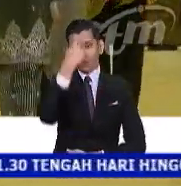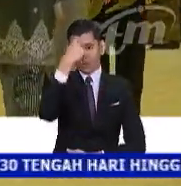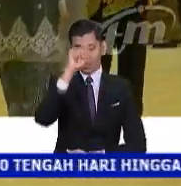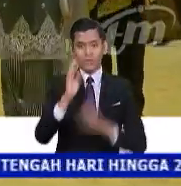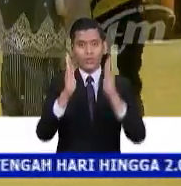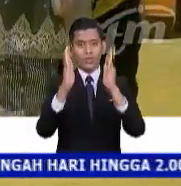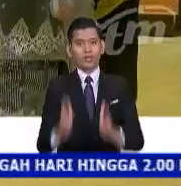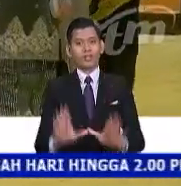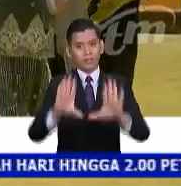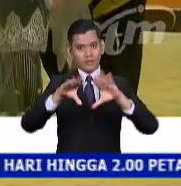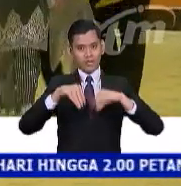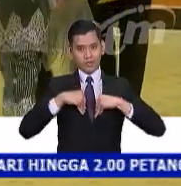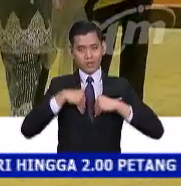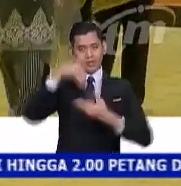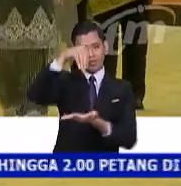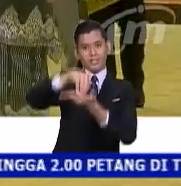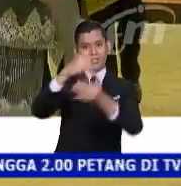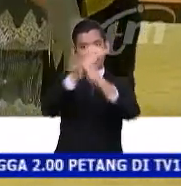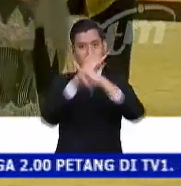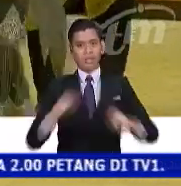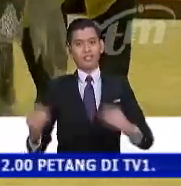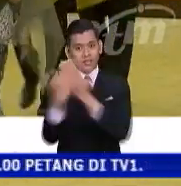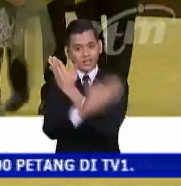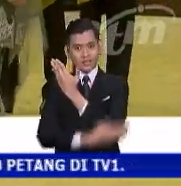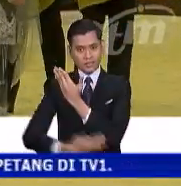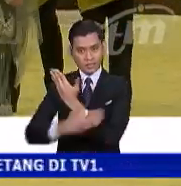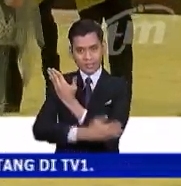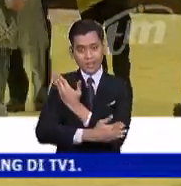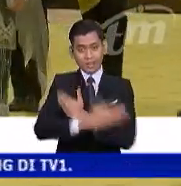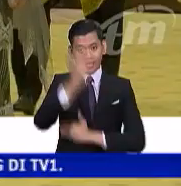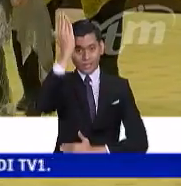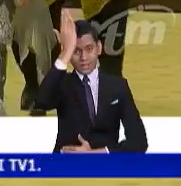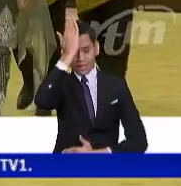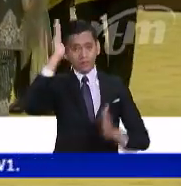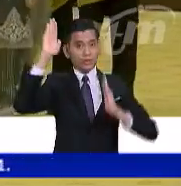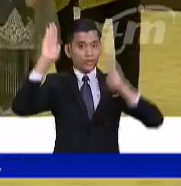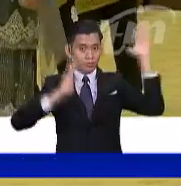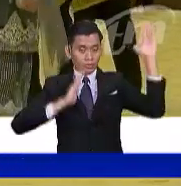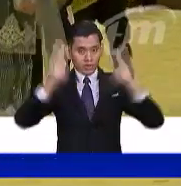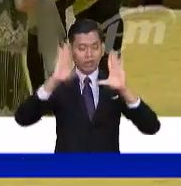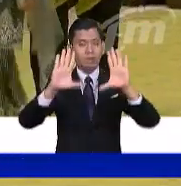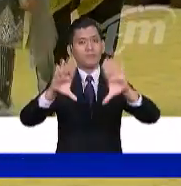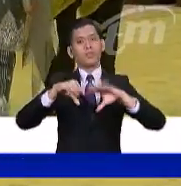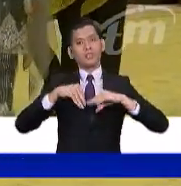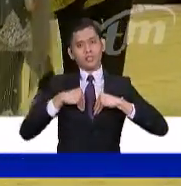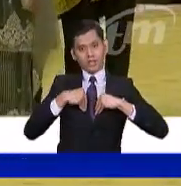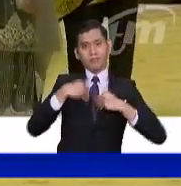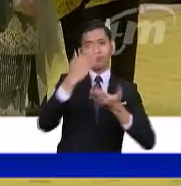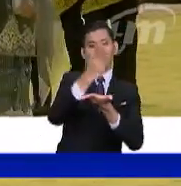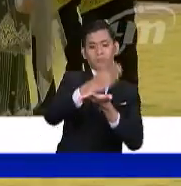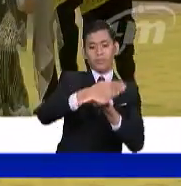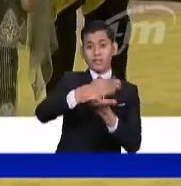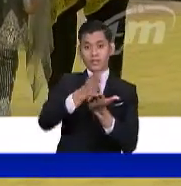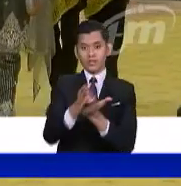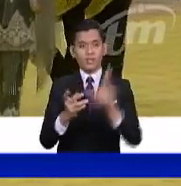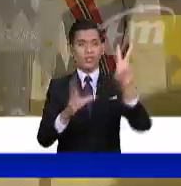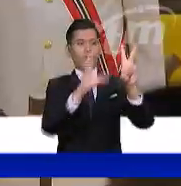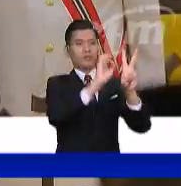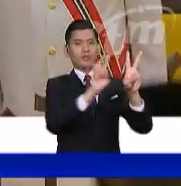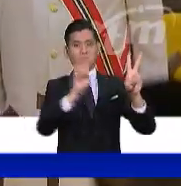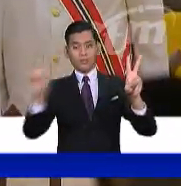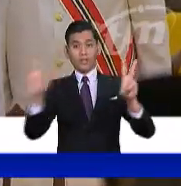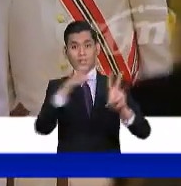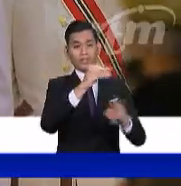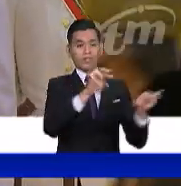Istana Negara. Menerusi titah itu juga, baginda menyambut baik bajet 2022 dan rancangan Malaysia